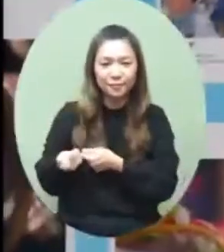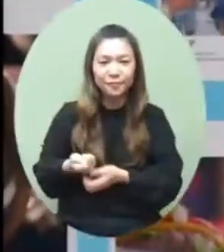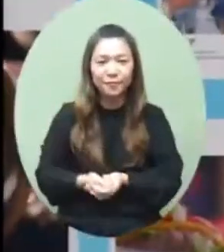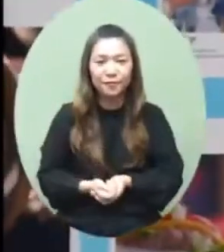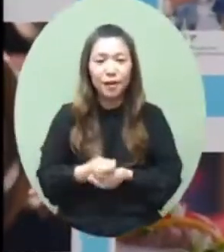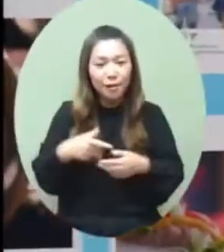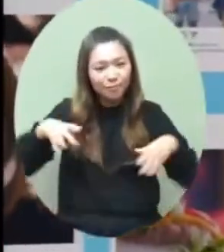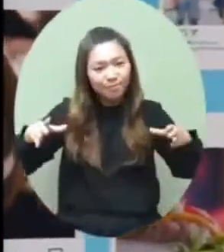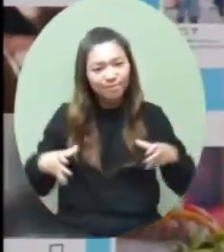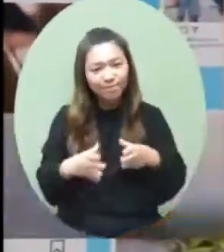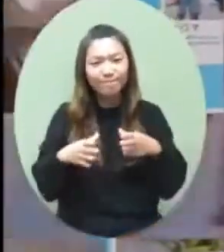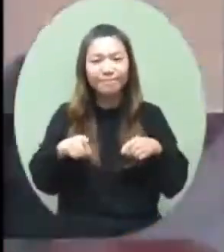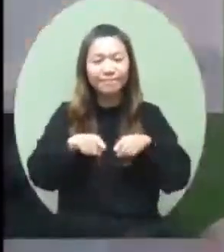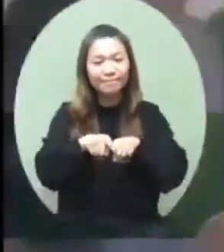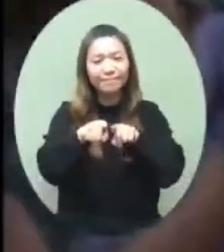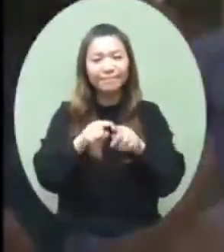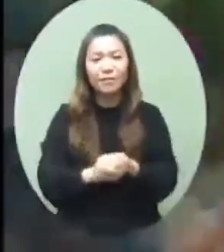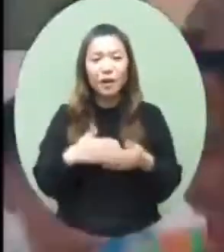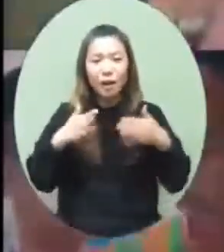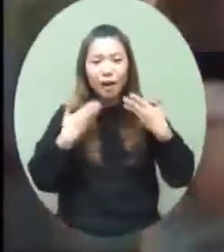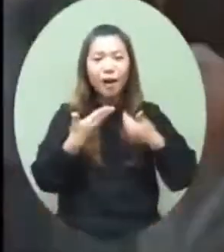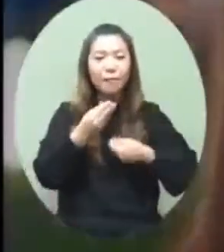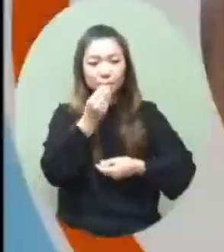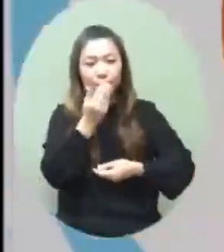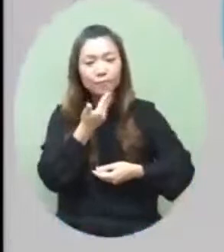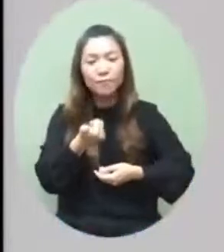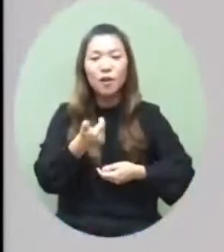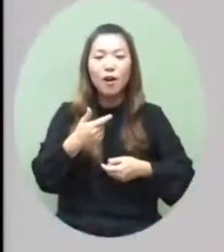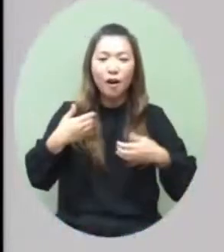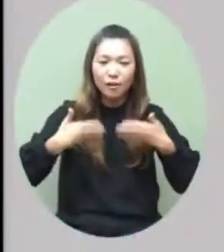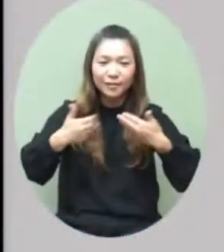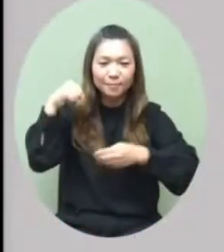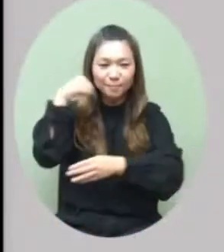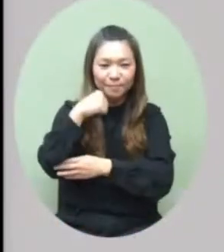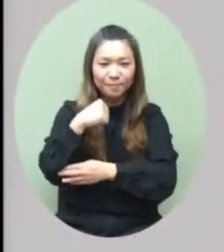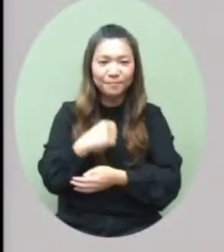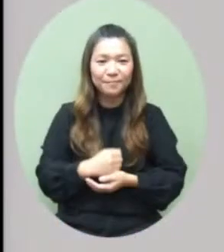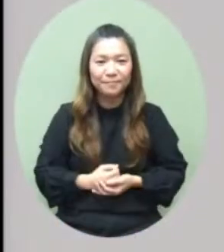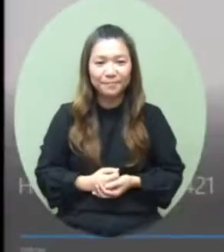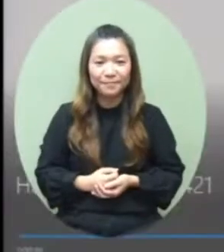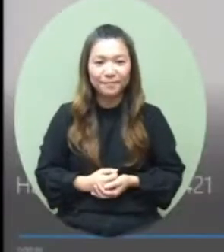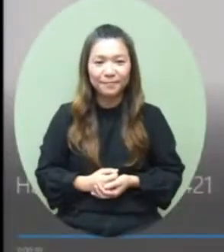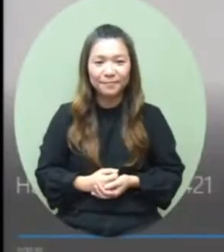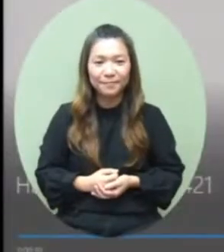家都一起来啦！好玩好食，开心积极。